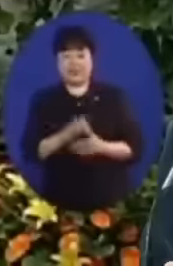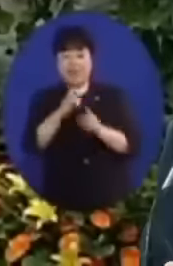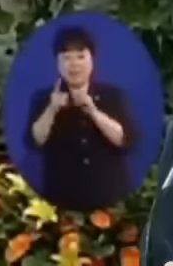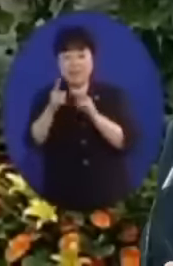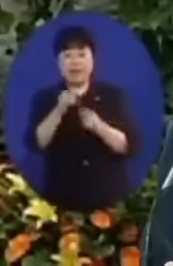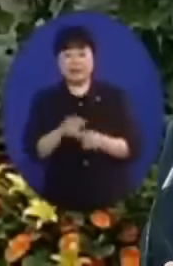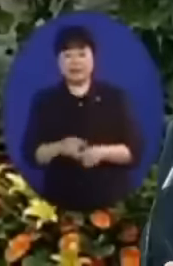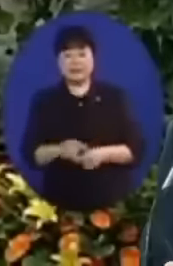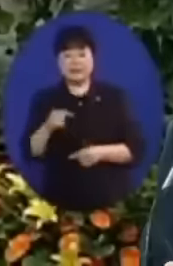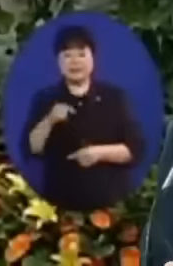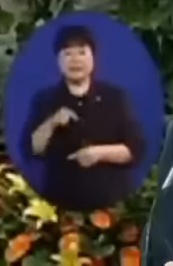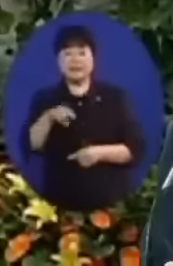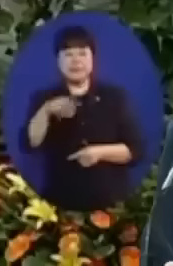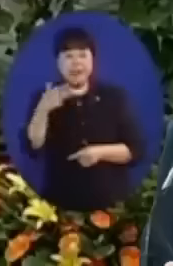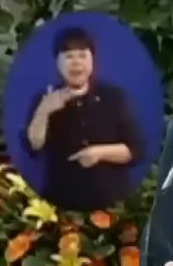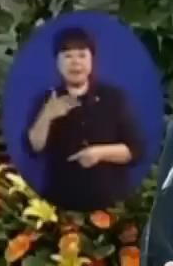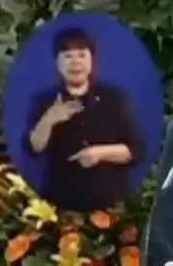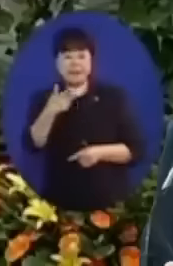말은 1864년